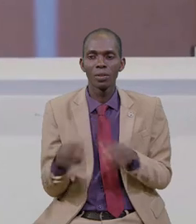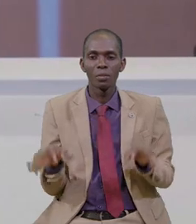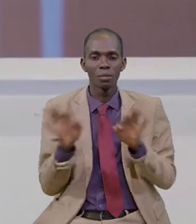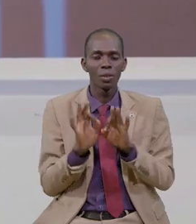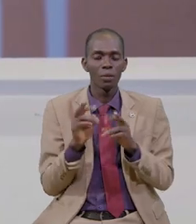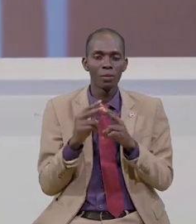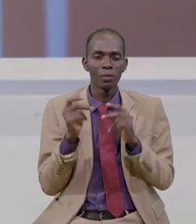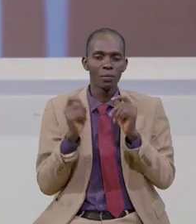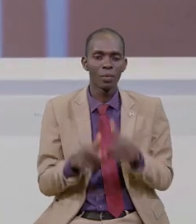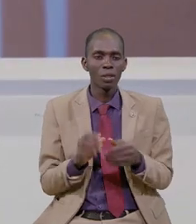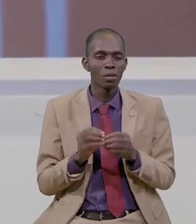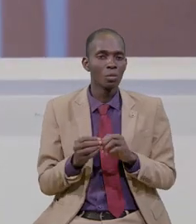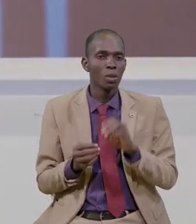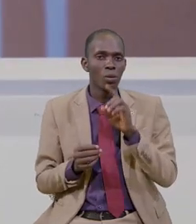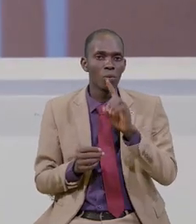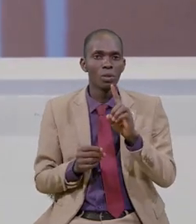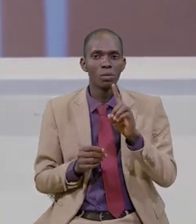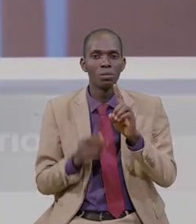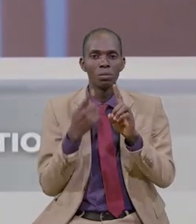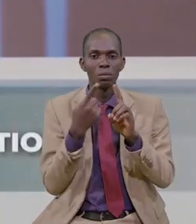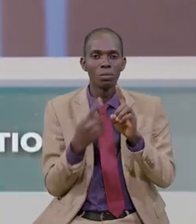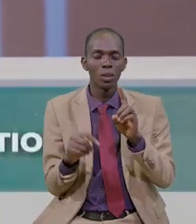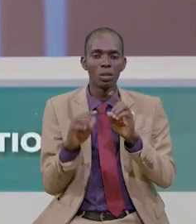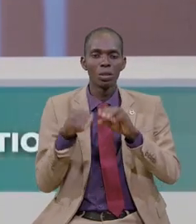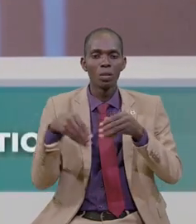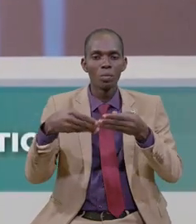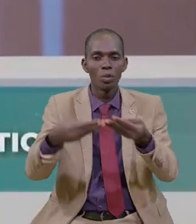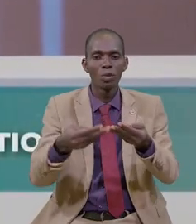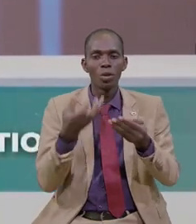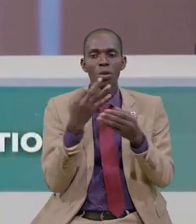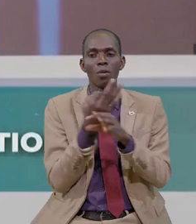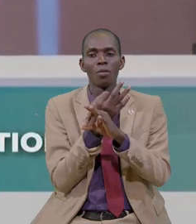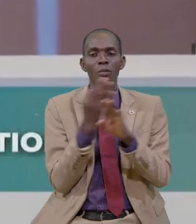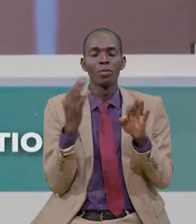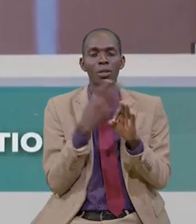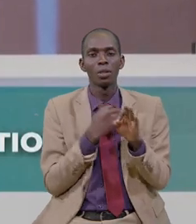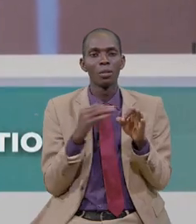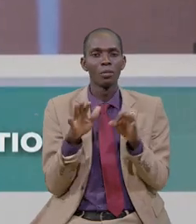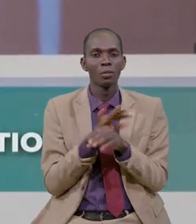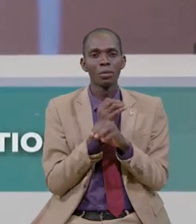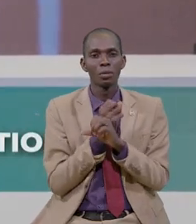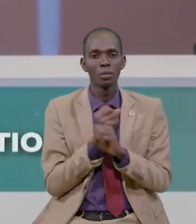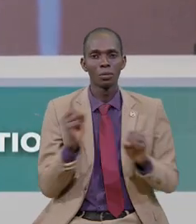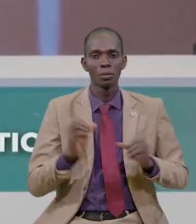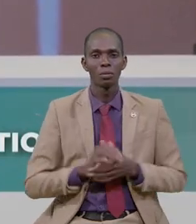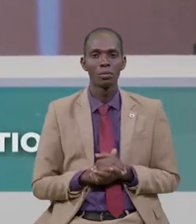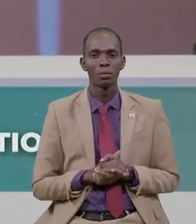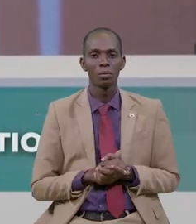voir. Premièrement, la provision du plein salut